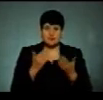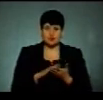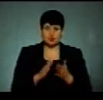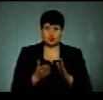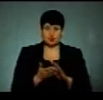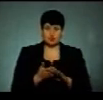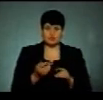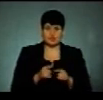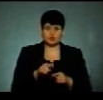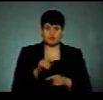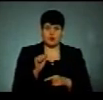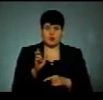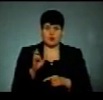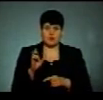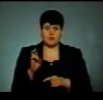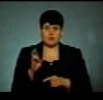на цю абонплату?